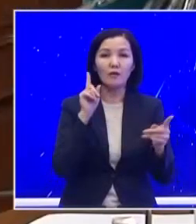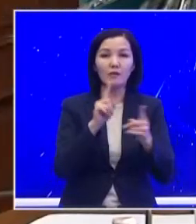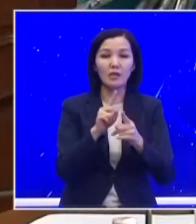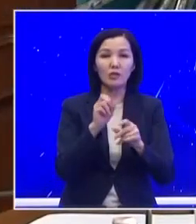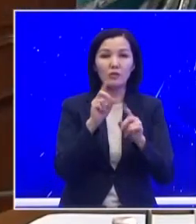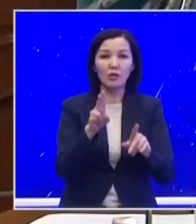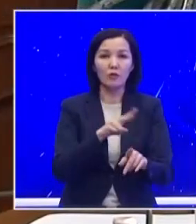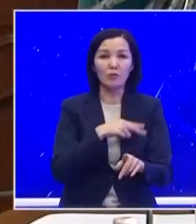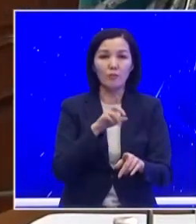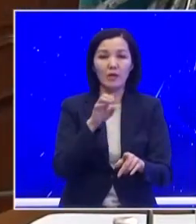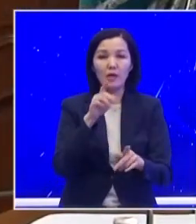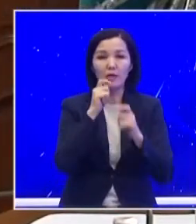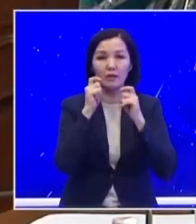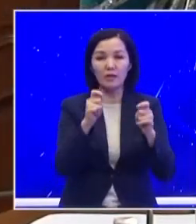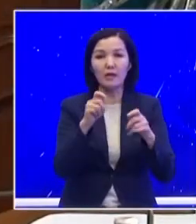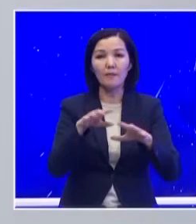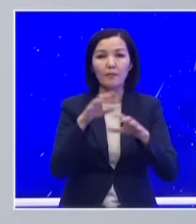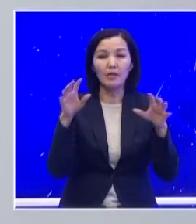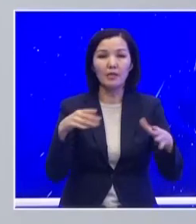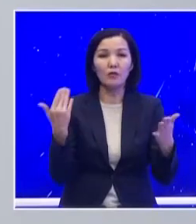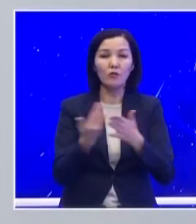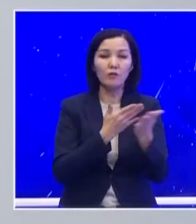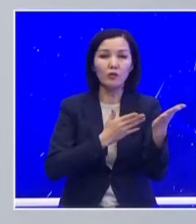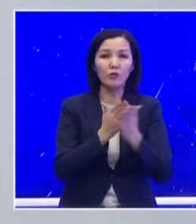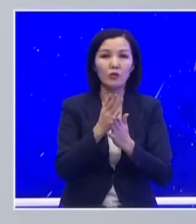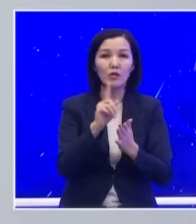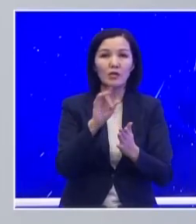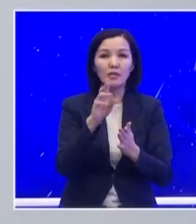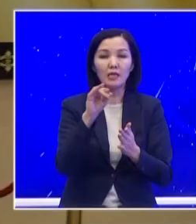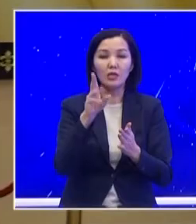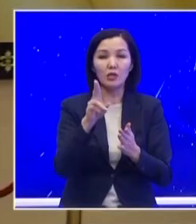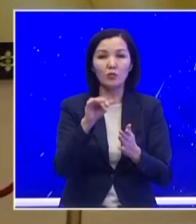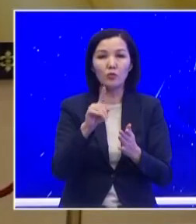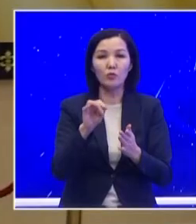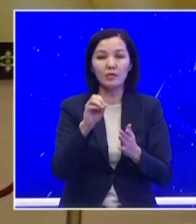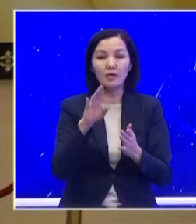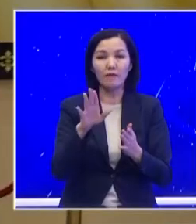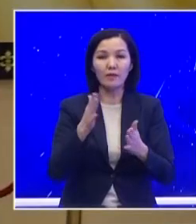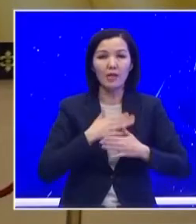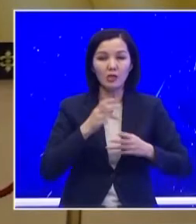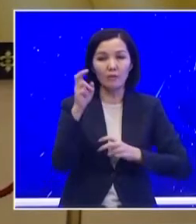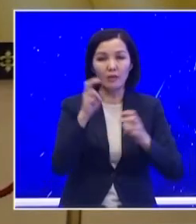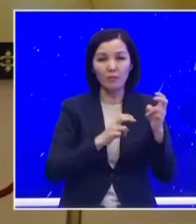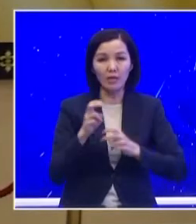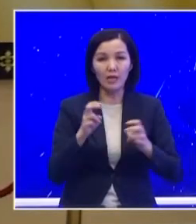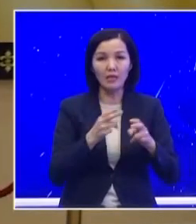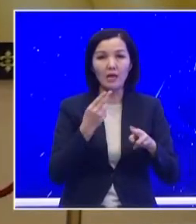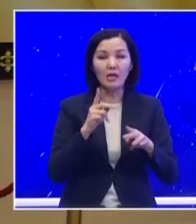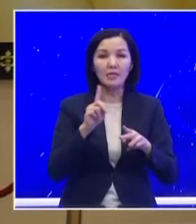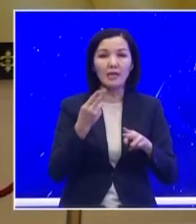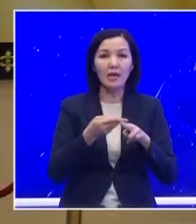медалью «Берлик» был награжден и председатель новой структуры Ассамблеи Закиржан Кузиев. Наше предприятие только за этот